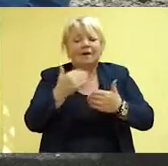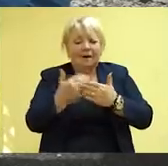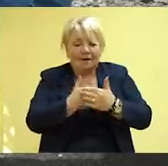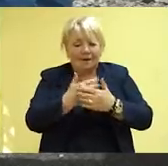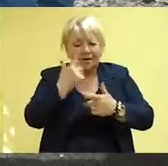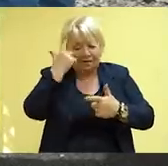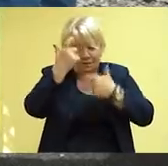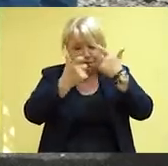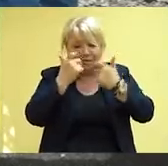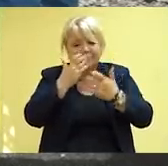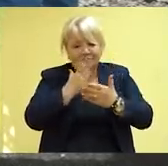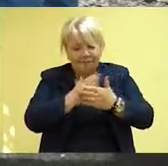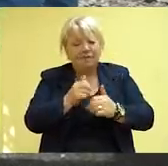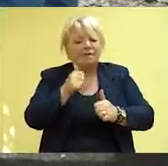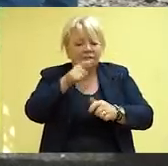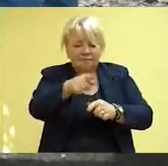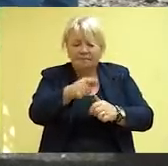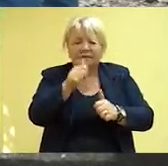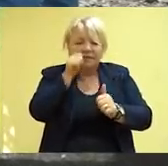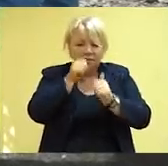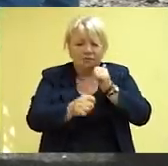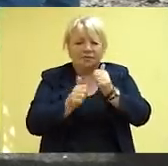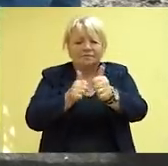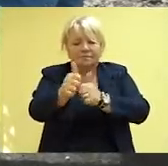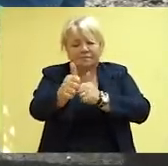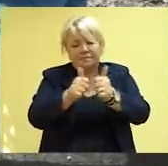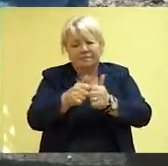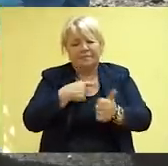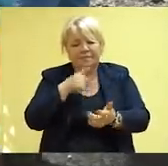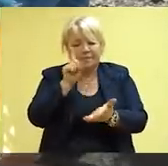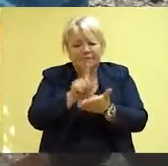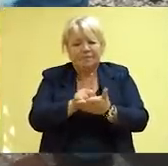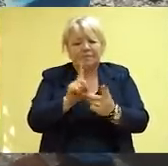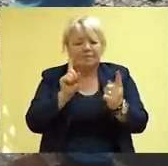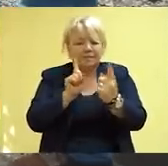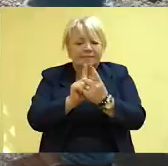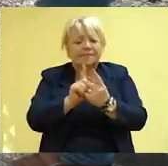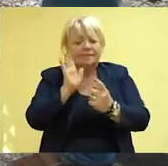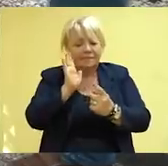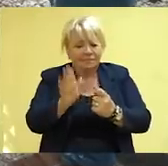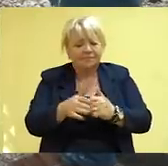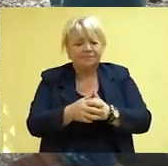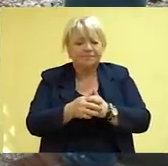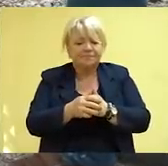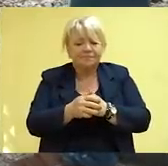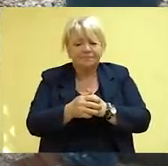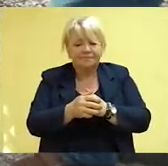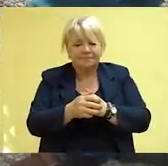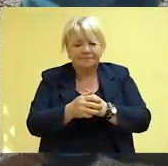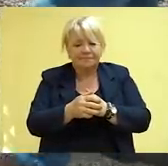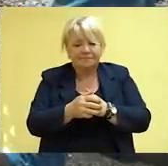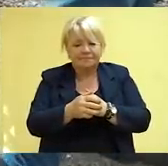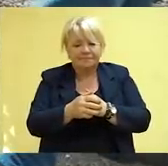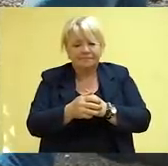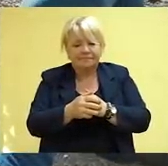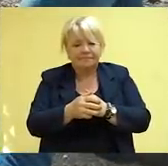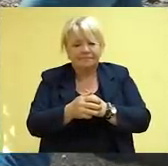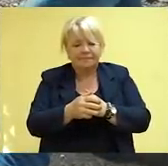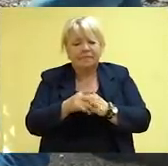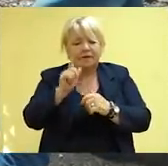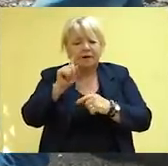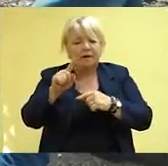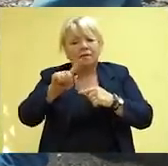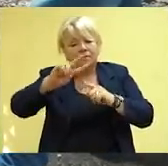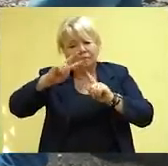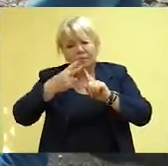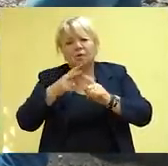რომ მალე არა და ბევრჯერ ნახავთ ტრეკზე რა. ძალიან კარგია. სასთან ბევრჯერ ნახავთ. და დრიფტისთვის? მანქანა. მეორე